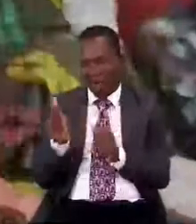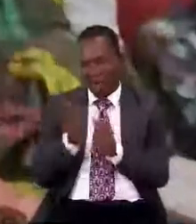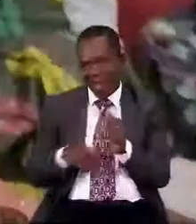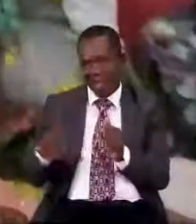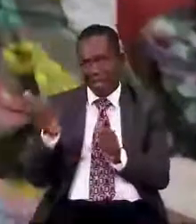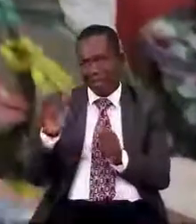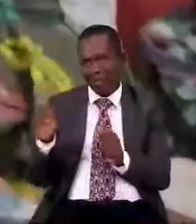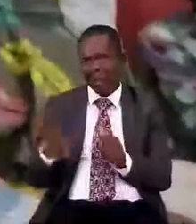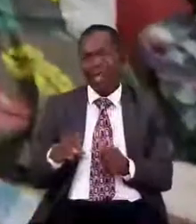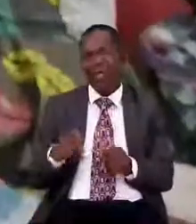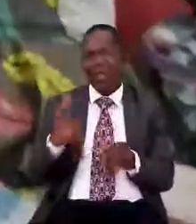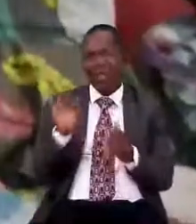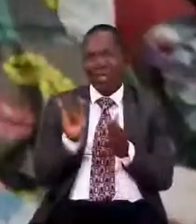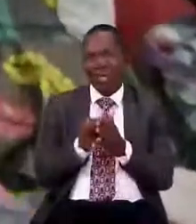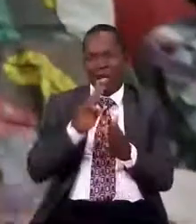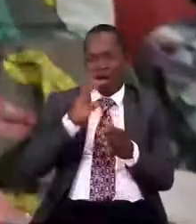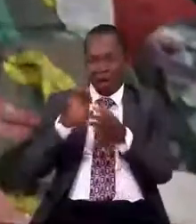nom de Jésus-Christ.